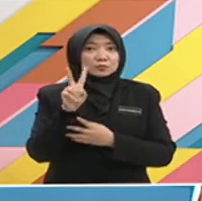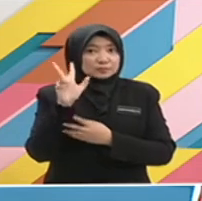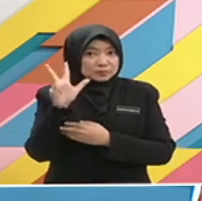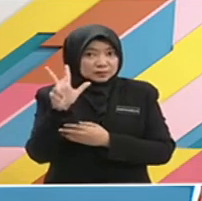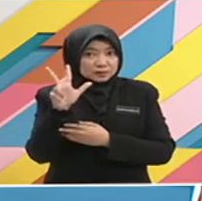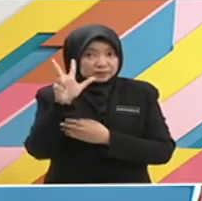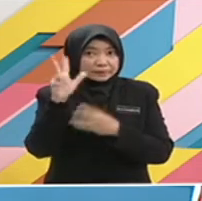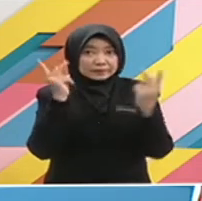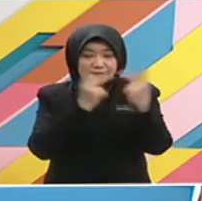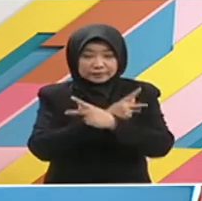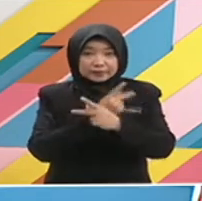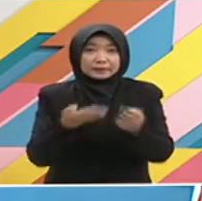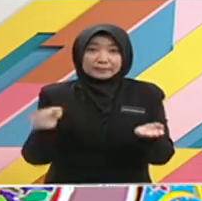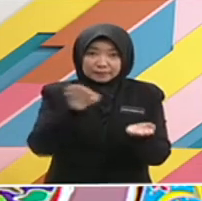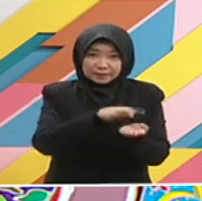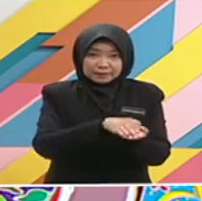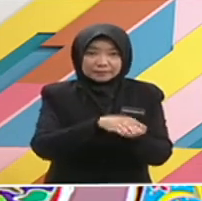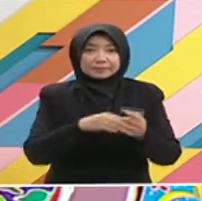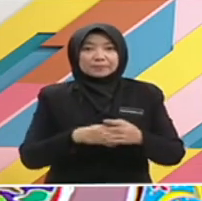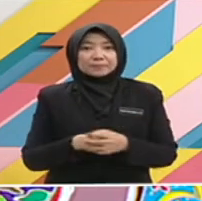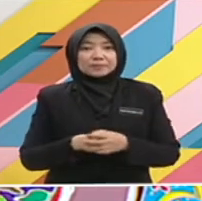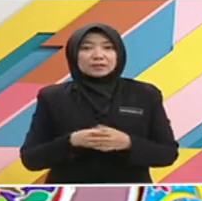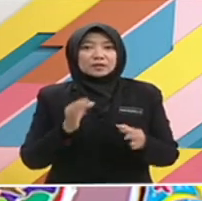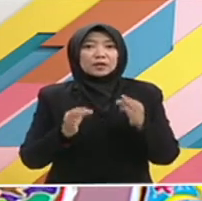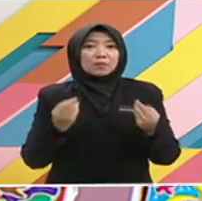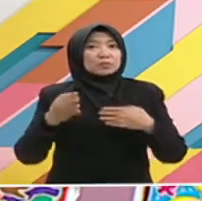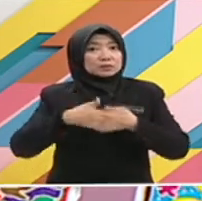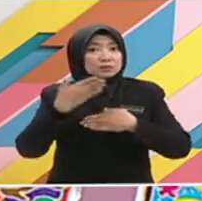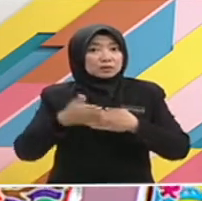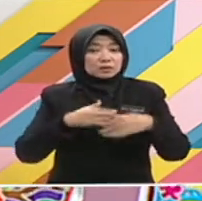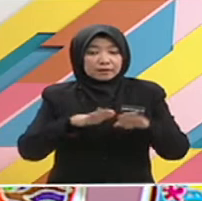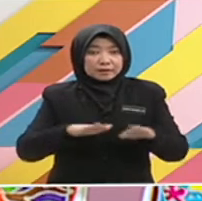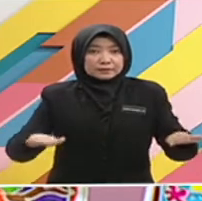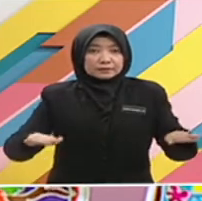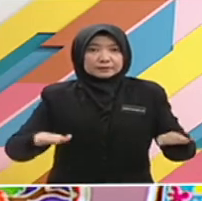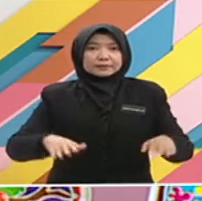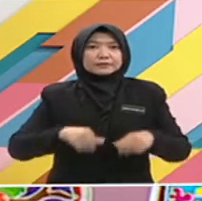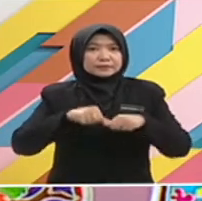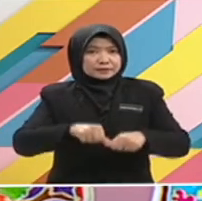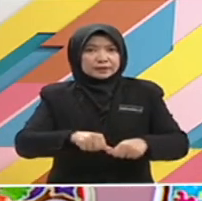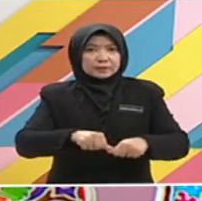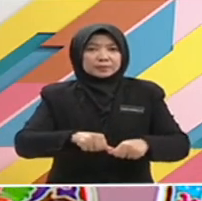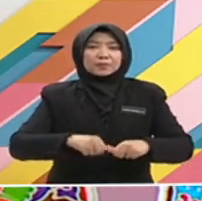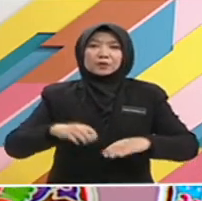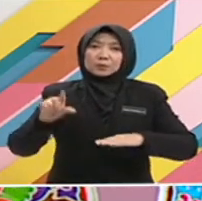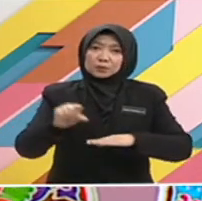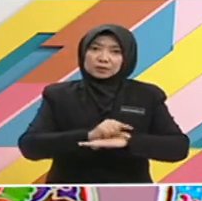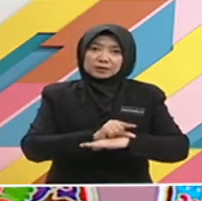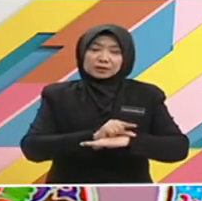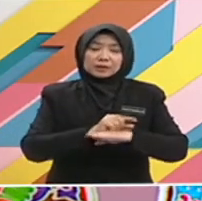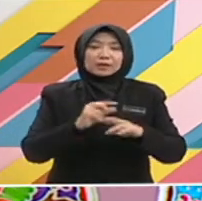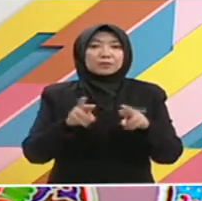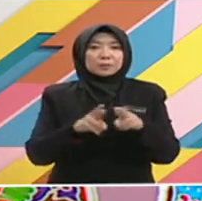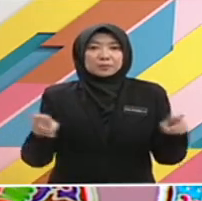betul. Tiga kali lipat. Okey, nak senang macam ni kita nak ratakan dia. Kita tekan ya. Tekan menggunakan pembaris ataupun